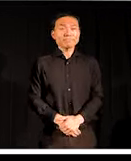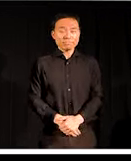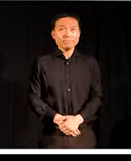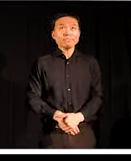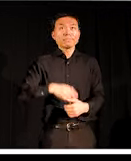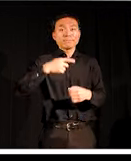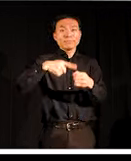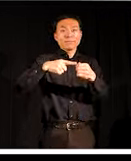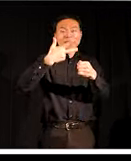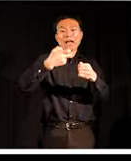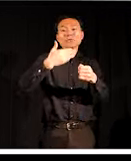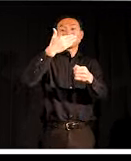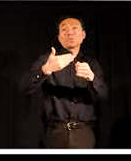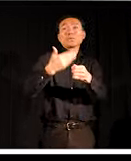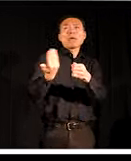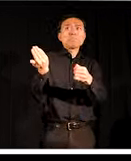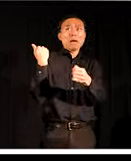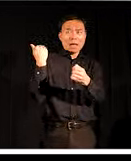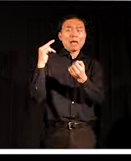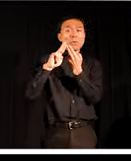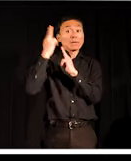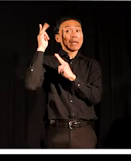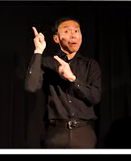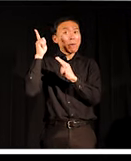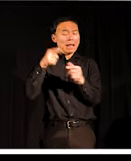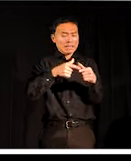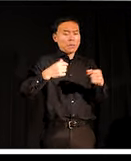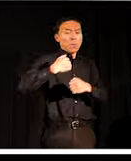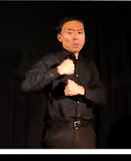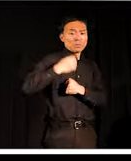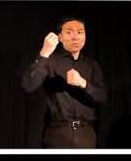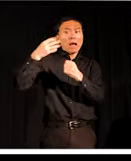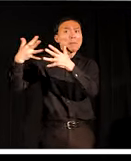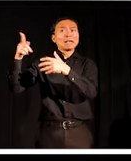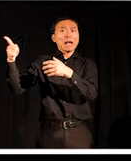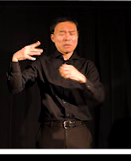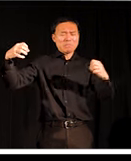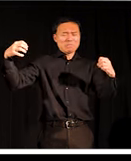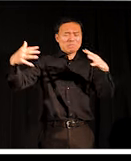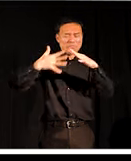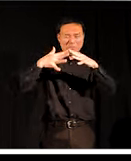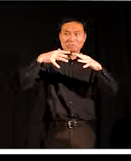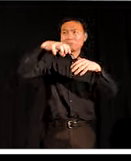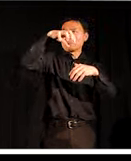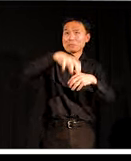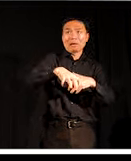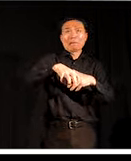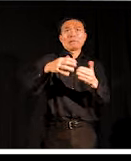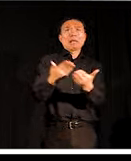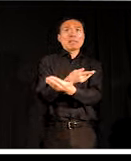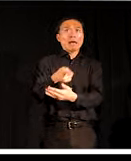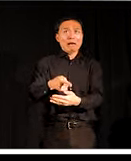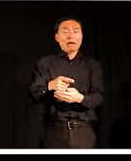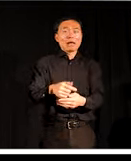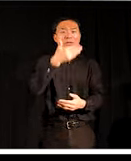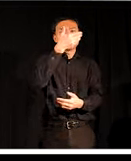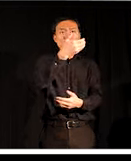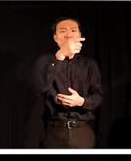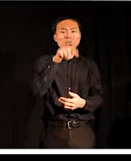79年前沖縄は日本軍とアメリカ軍の決戦上となりました90日以上